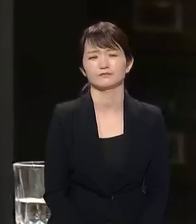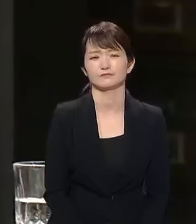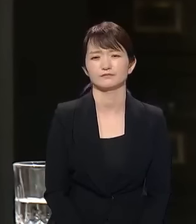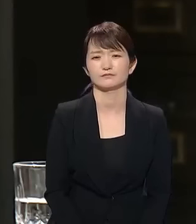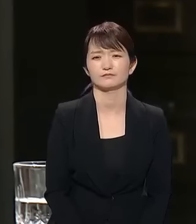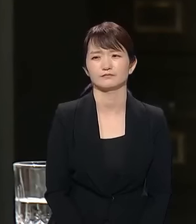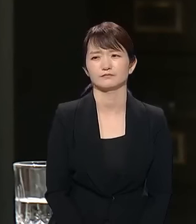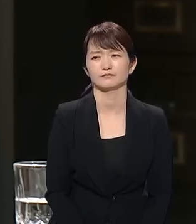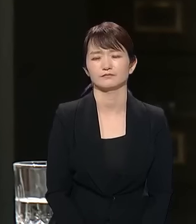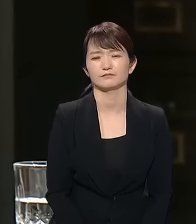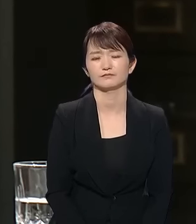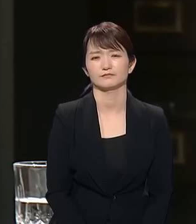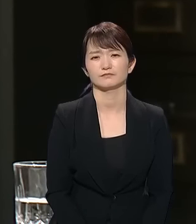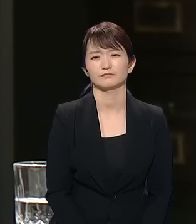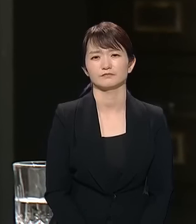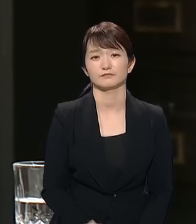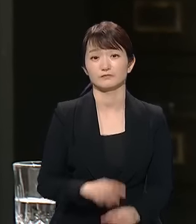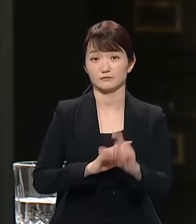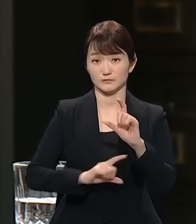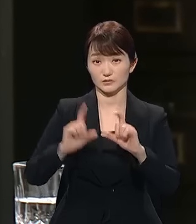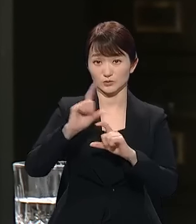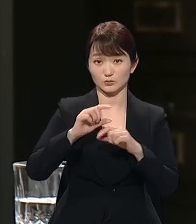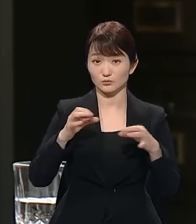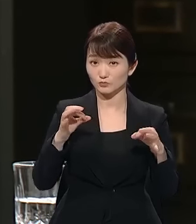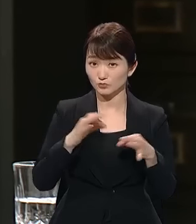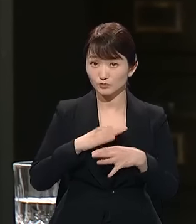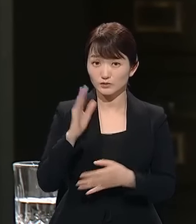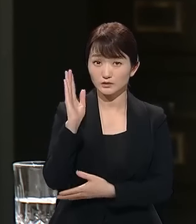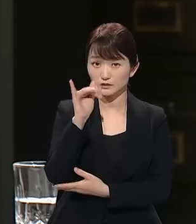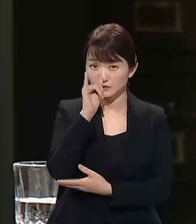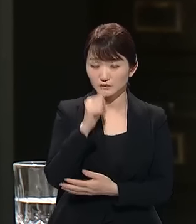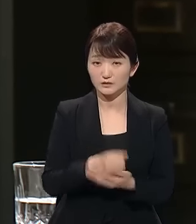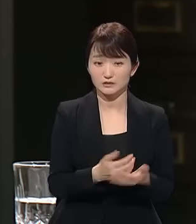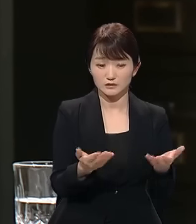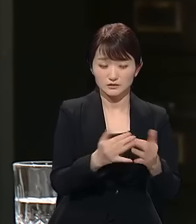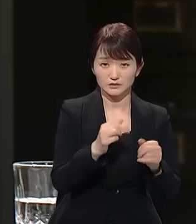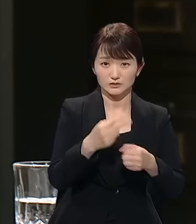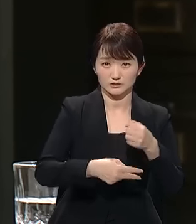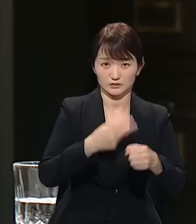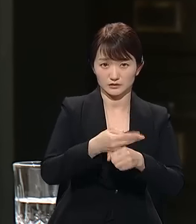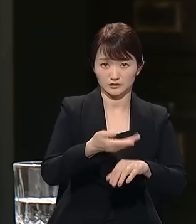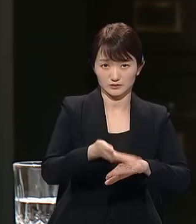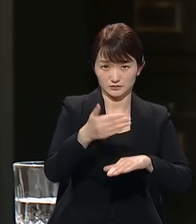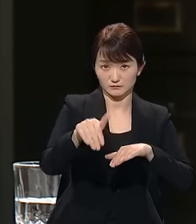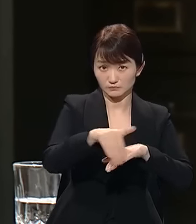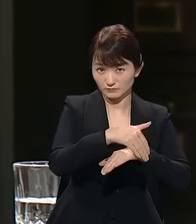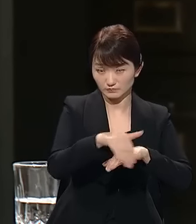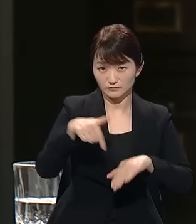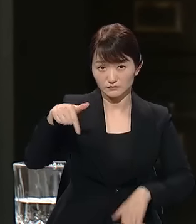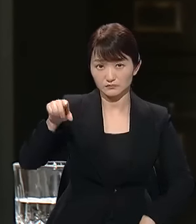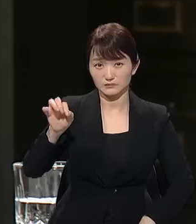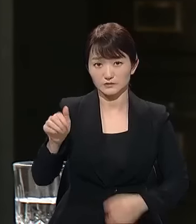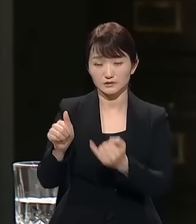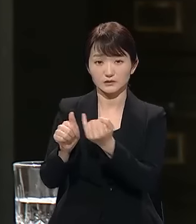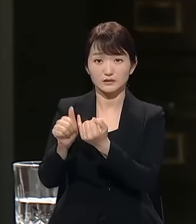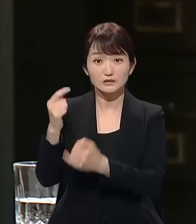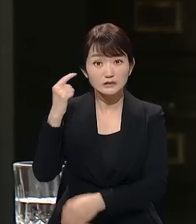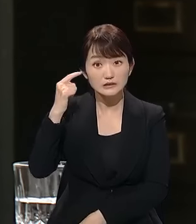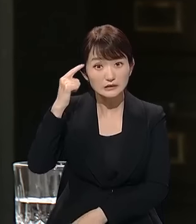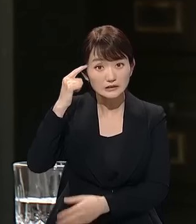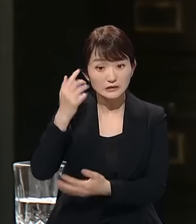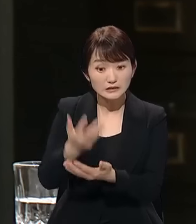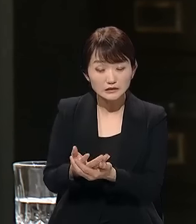자, 그런데 더 놀라운 얘기가 있습니다. 직원이 2년 넘게 회사를 다니면서 강형욱 씨 부부한테 들은